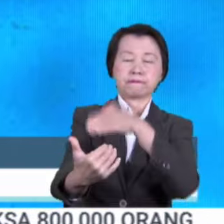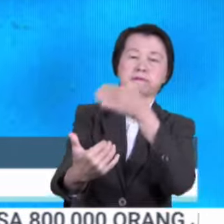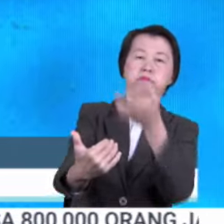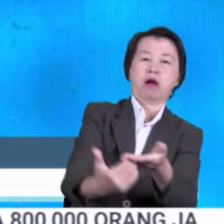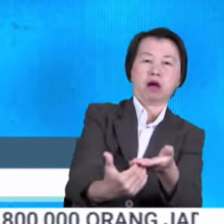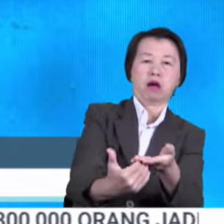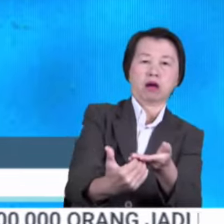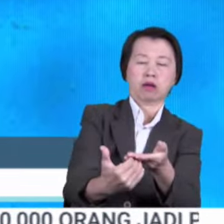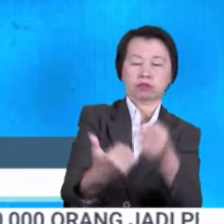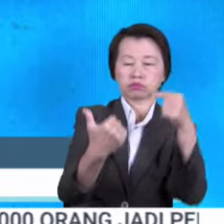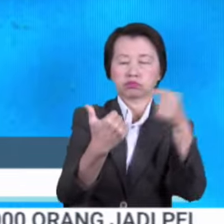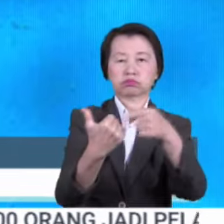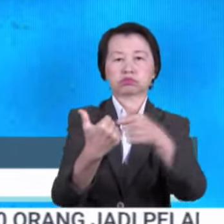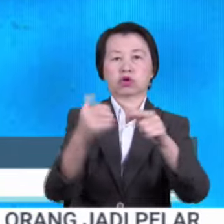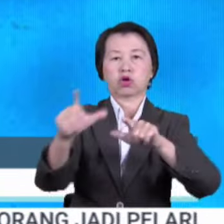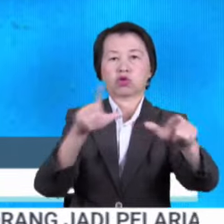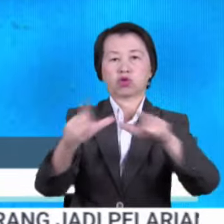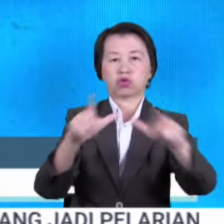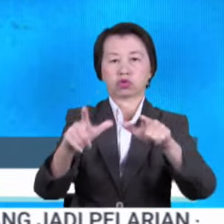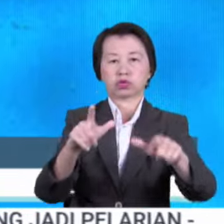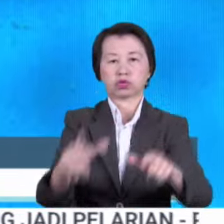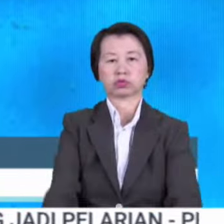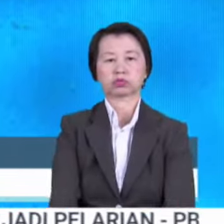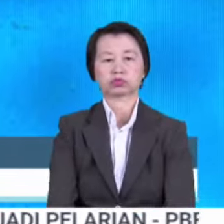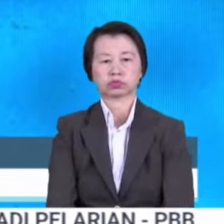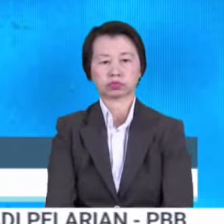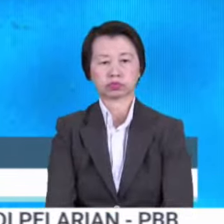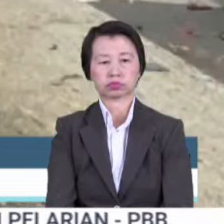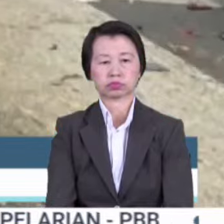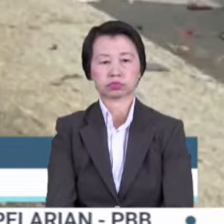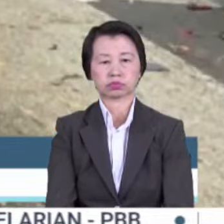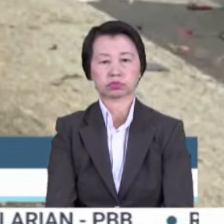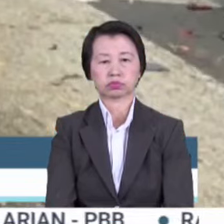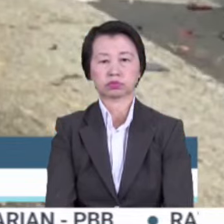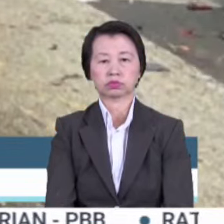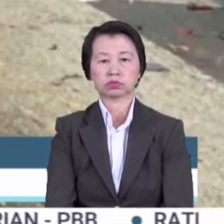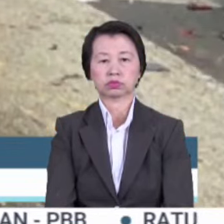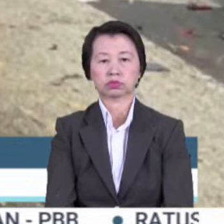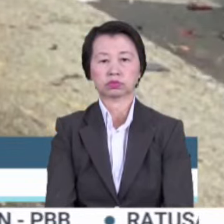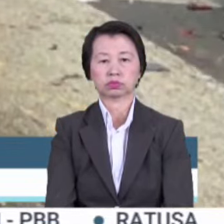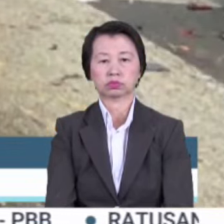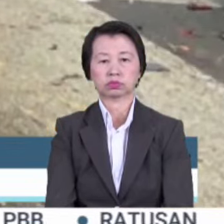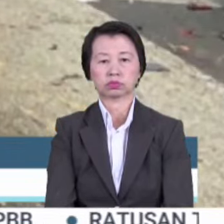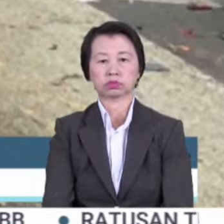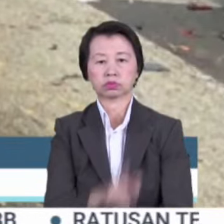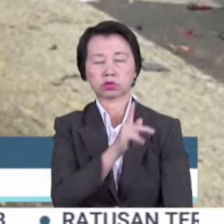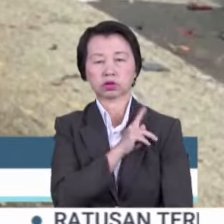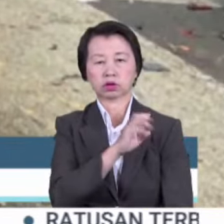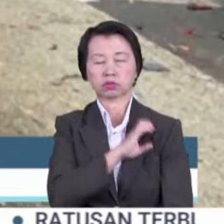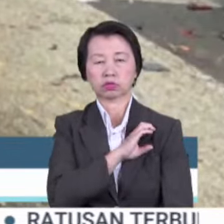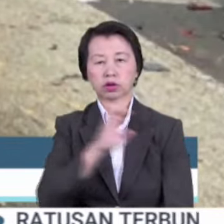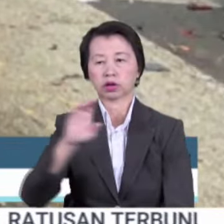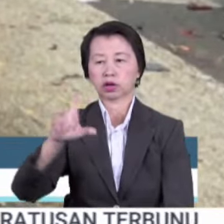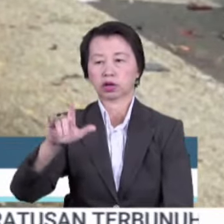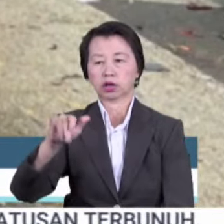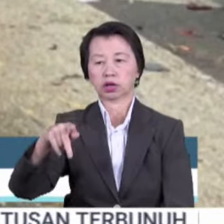dan bertembung dengan sebuah Lori dan pacuan 4 roda menurut ketoprak